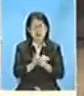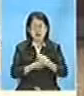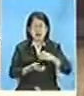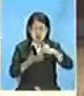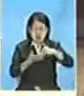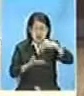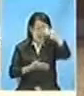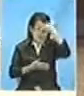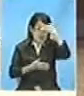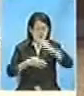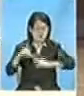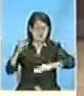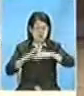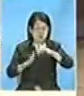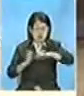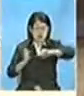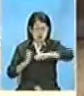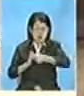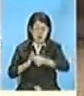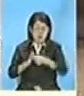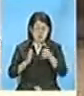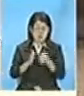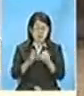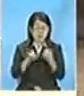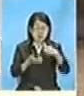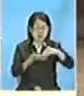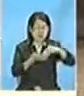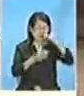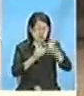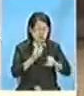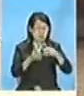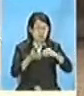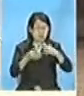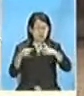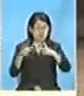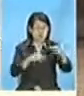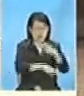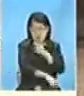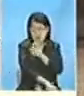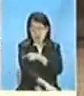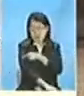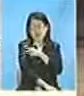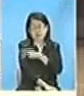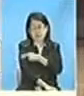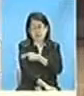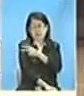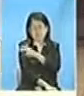ลมาเรียนปริญญาตรีปริญญาโทและปริญญาเอก